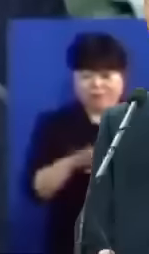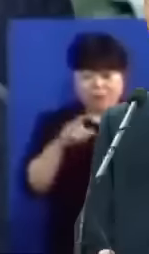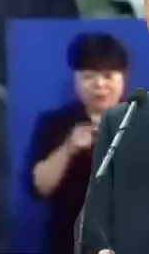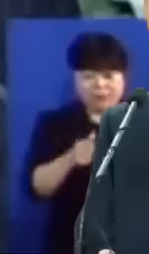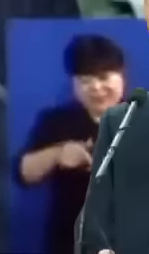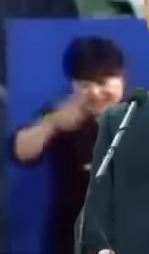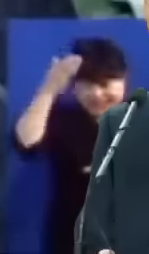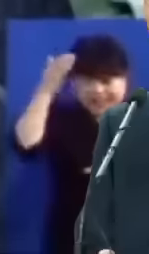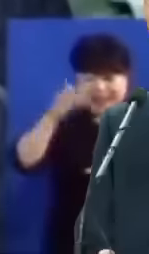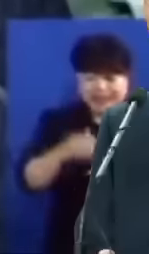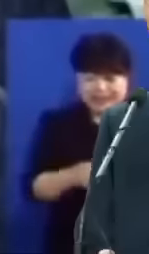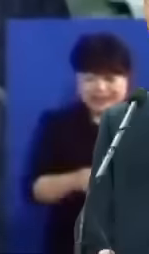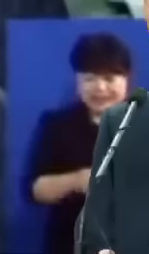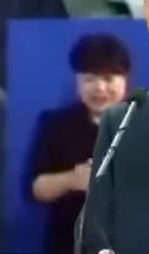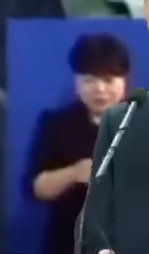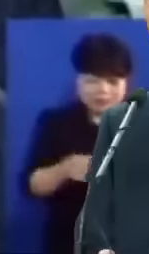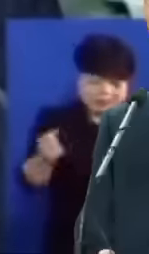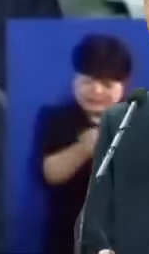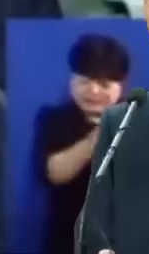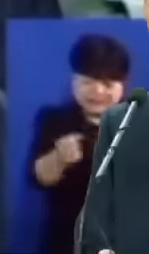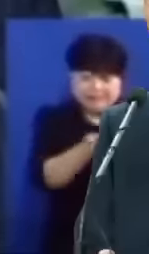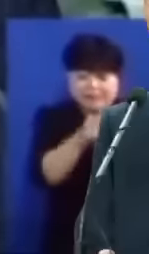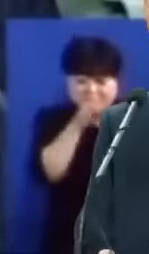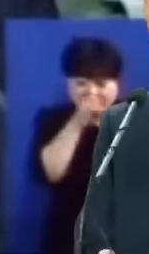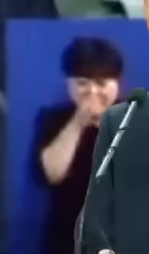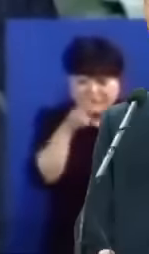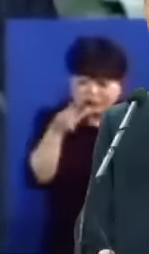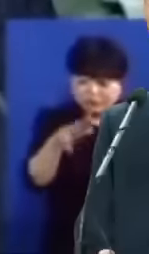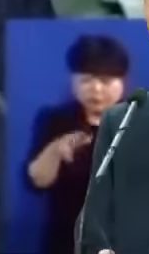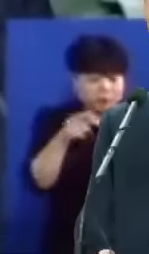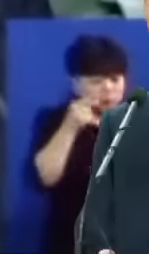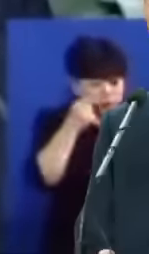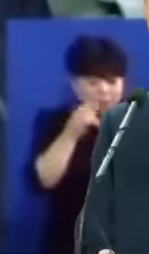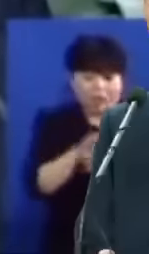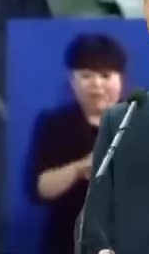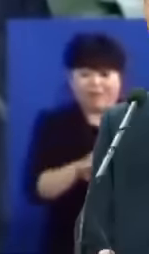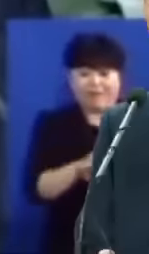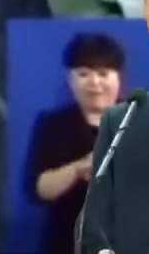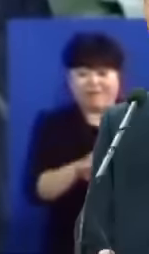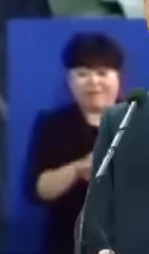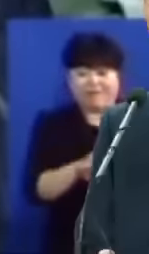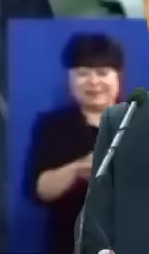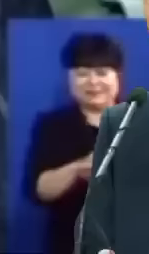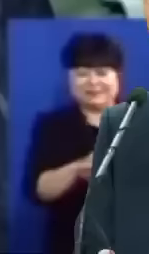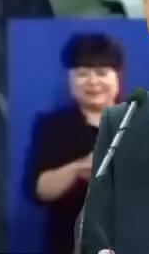보통이 옛날에는 그런 일이 종종 있었어요.